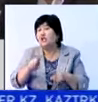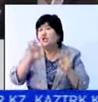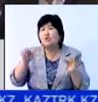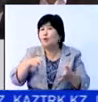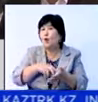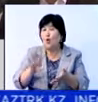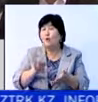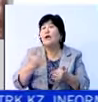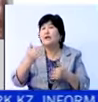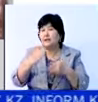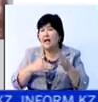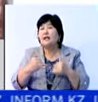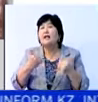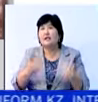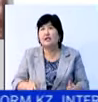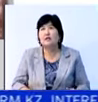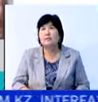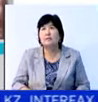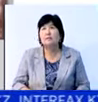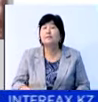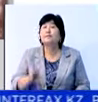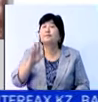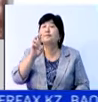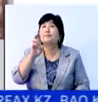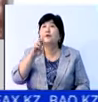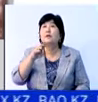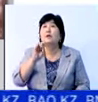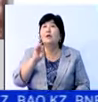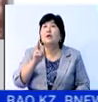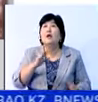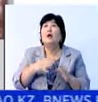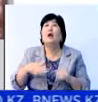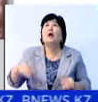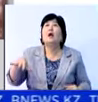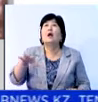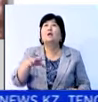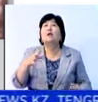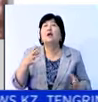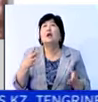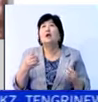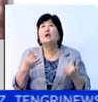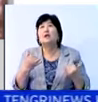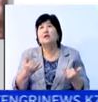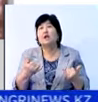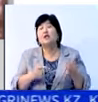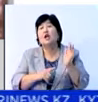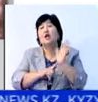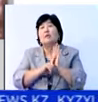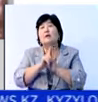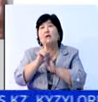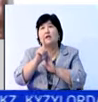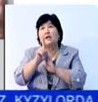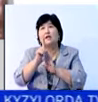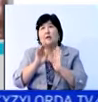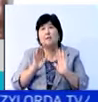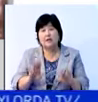қорықпайтындар ғана салады деген. Байкерек мөлтек ауданы, бұл ауданда әлі жаңа бастамалар, жаңа басталып